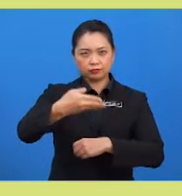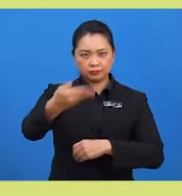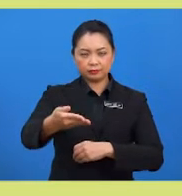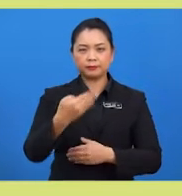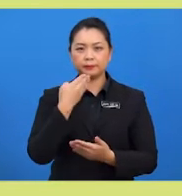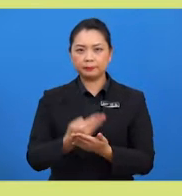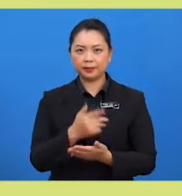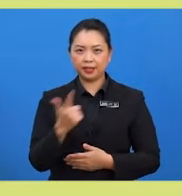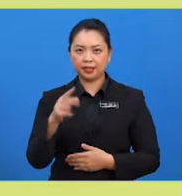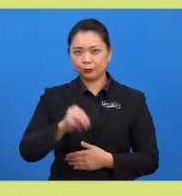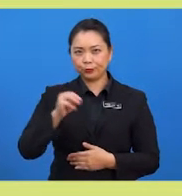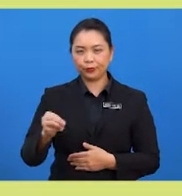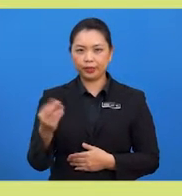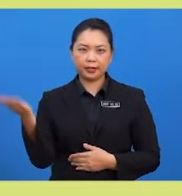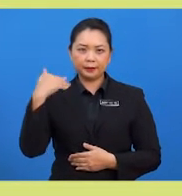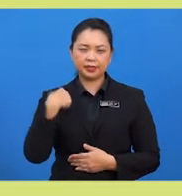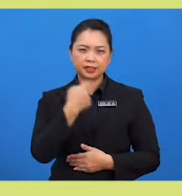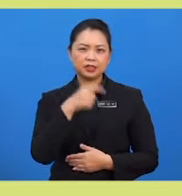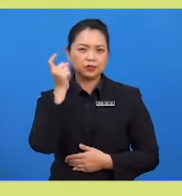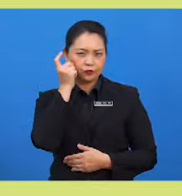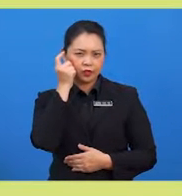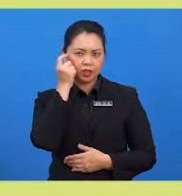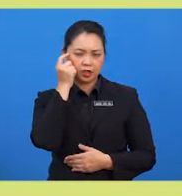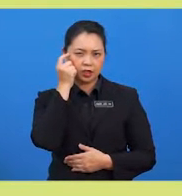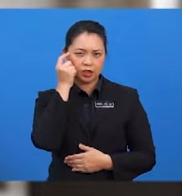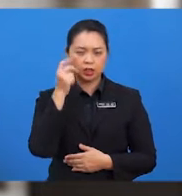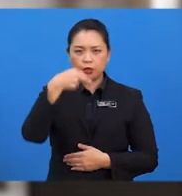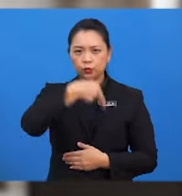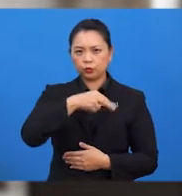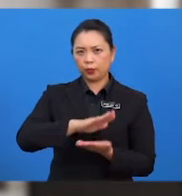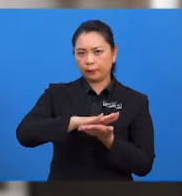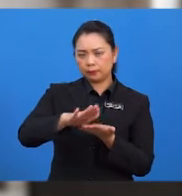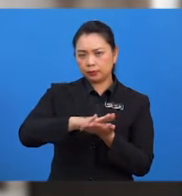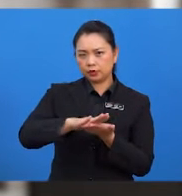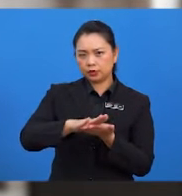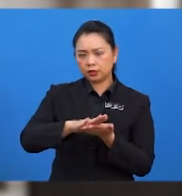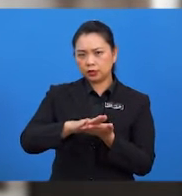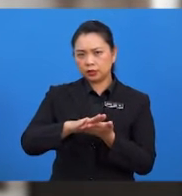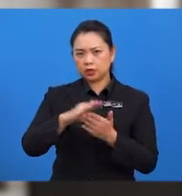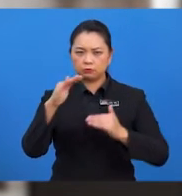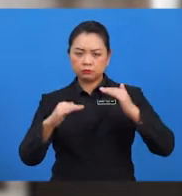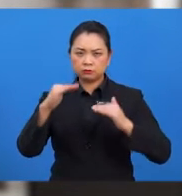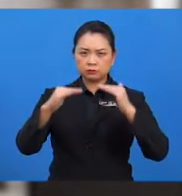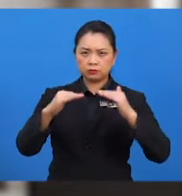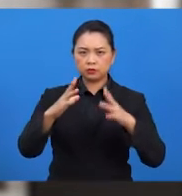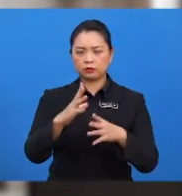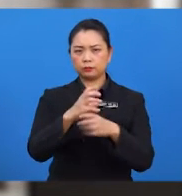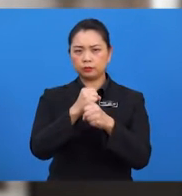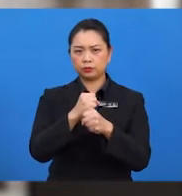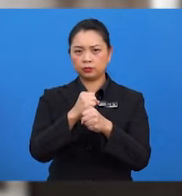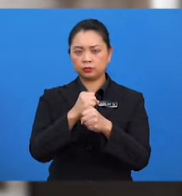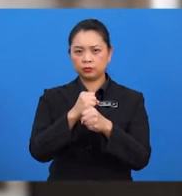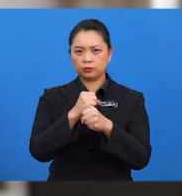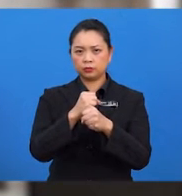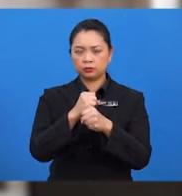seterusnya. Baiklah murid-murid, mari kita fikirkan. Untung bersih sebelum pelarasan yang diperoleh ialah